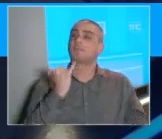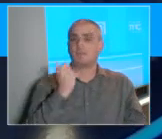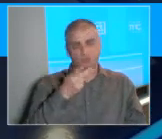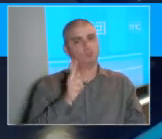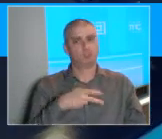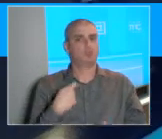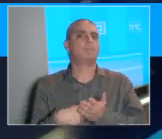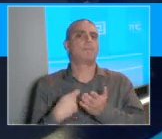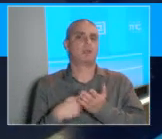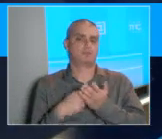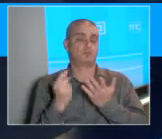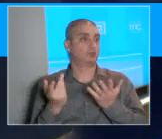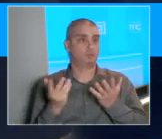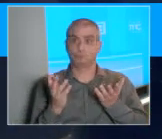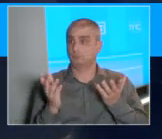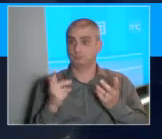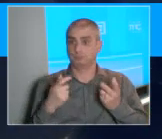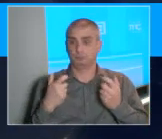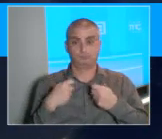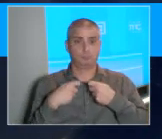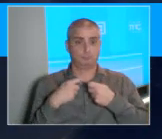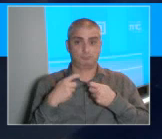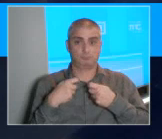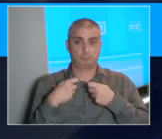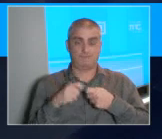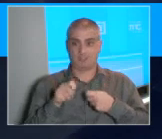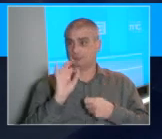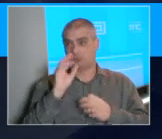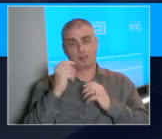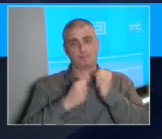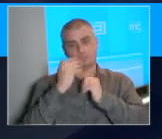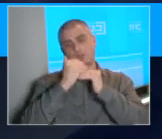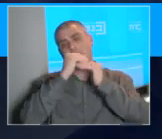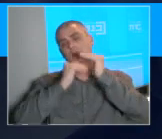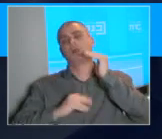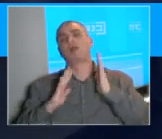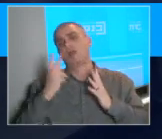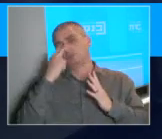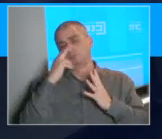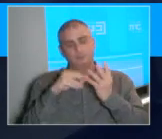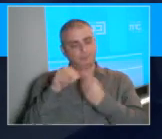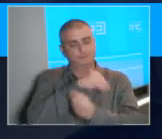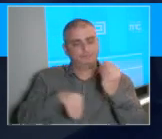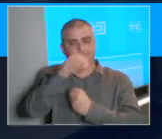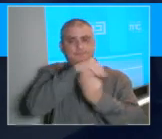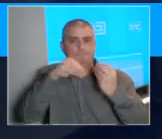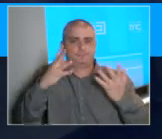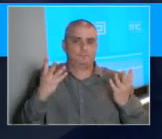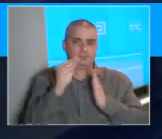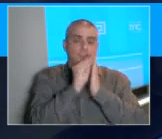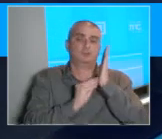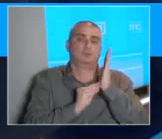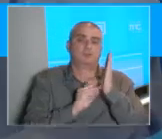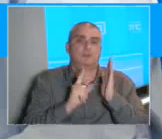שיש לזה מחירים, ויש חברים מצוינים במרץ שעלולים להידחק ככה זה כשהם מנסים להנדס